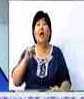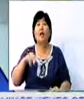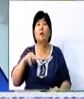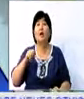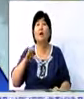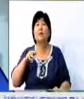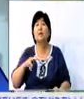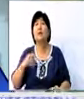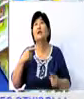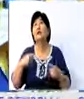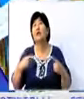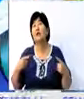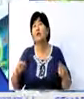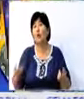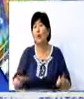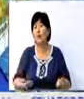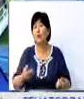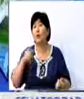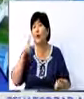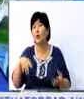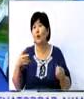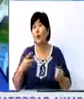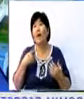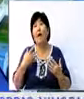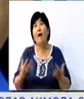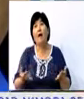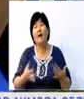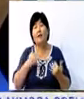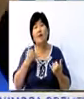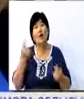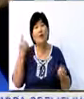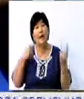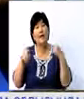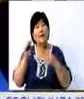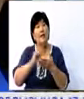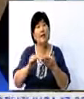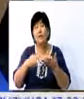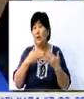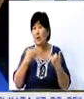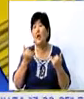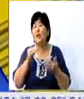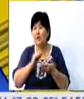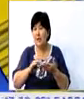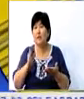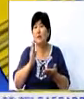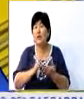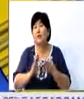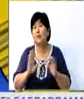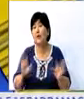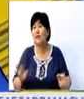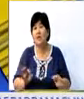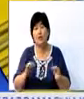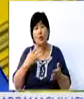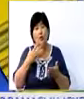Керқұлатты Кендебай сынды өміршең тұлғалар керек. Ақиқатында заманауи ертегілер жазылмай жатқан жоқ, жазылып жатыр, бірақ